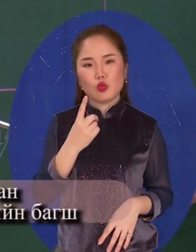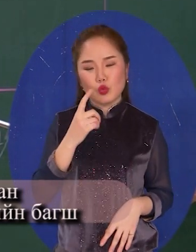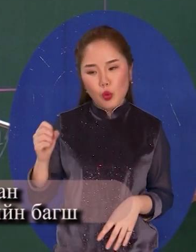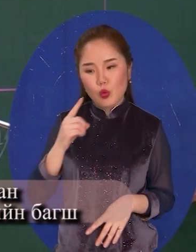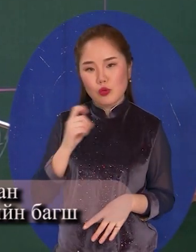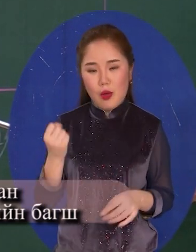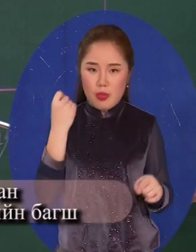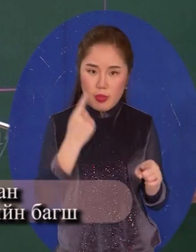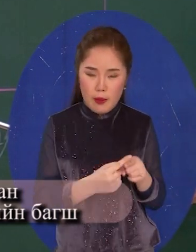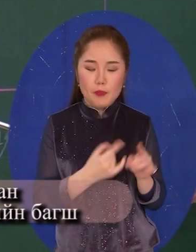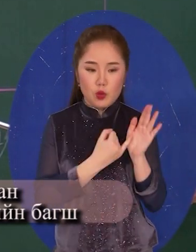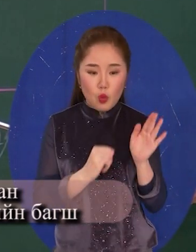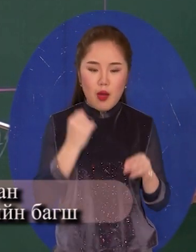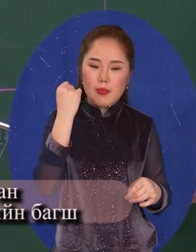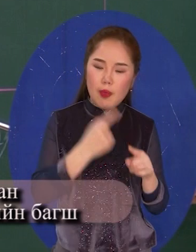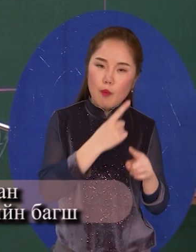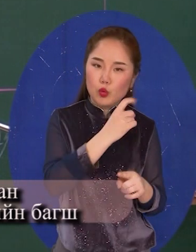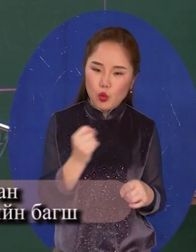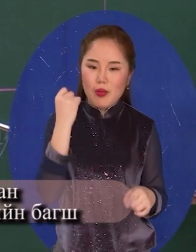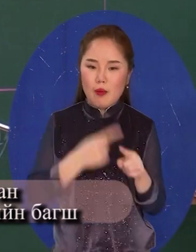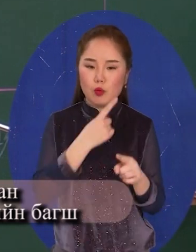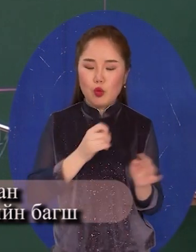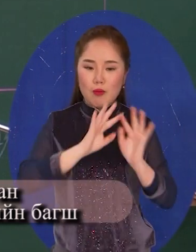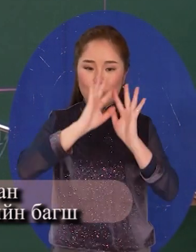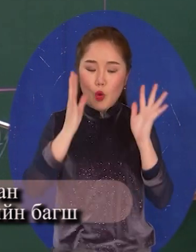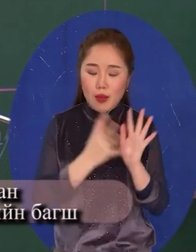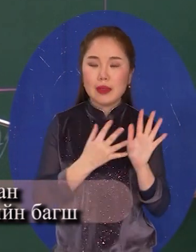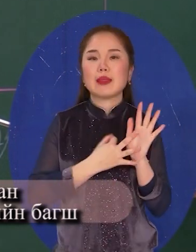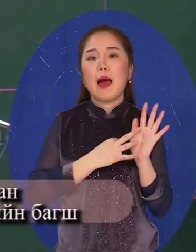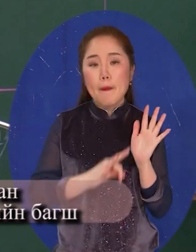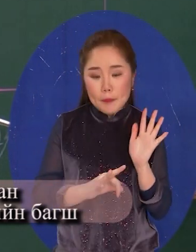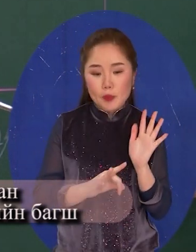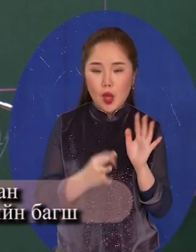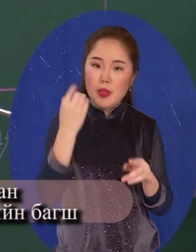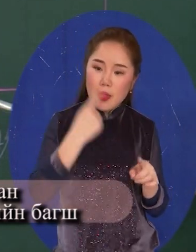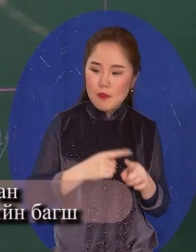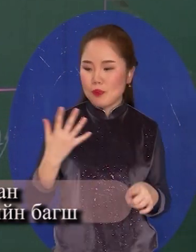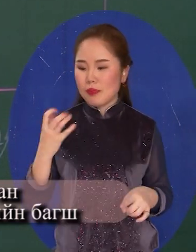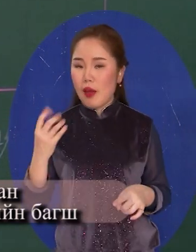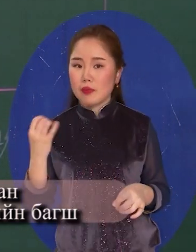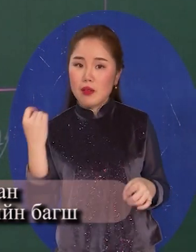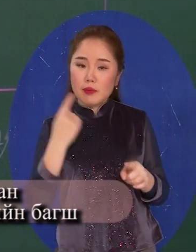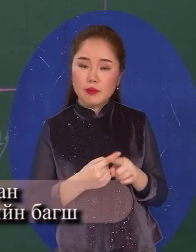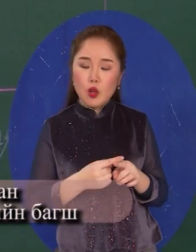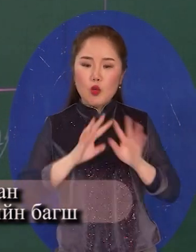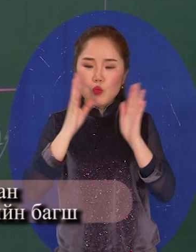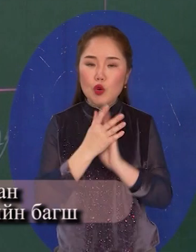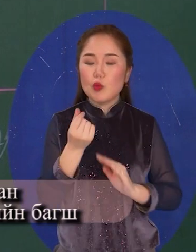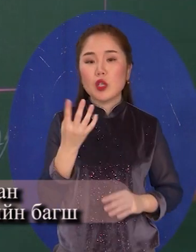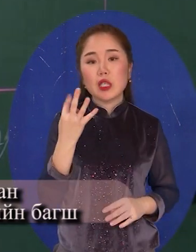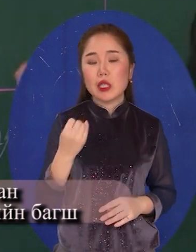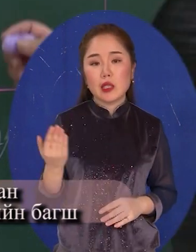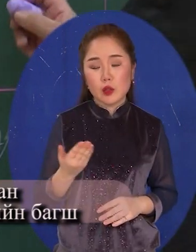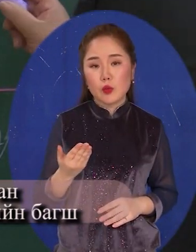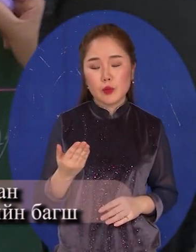250 tögürüktün aldımen 200'ün qosamız. 600'ge 200'de qosqanda neşe boladı? 800. 800 tögürükke